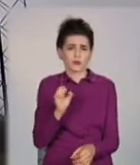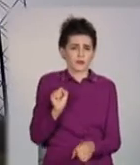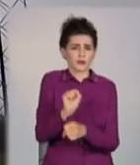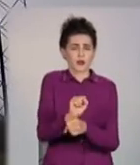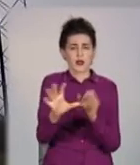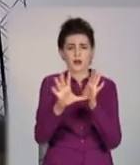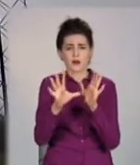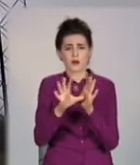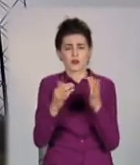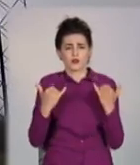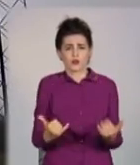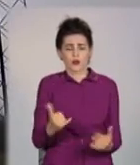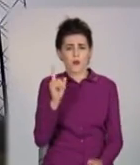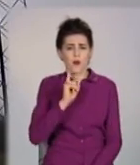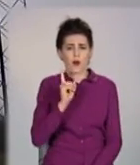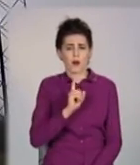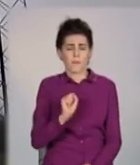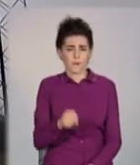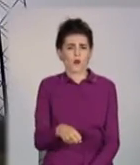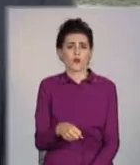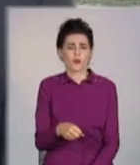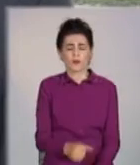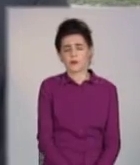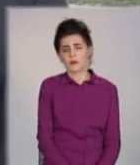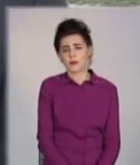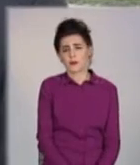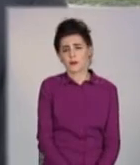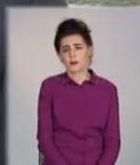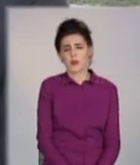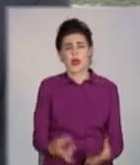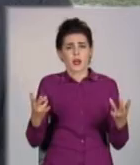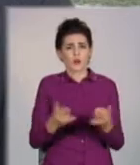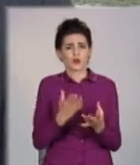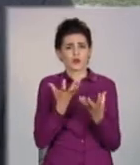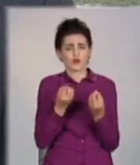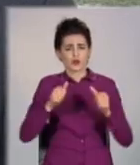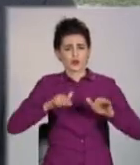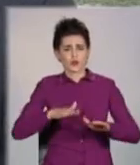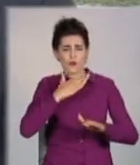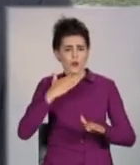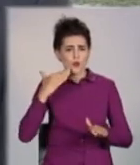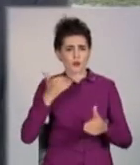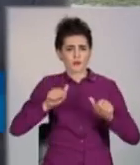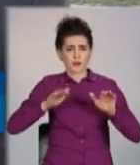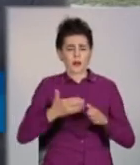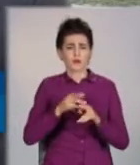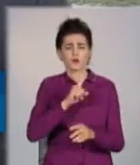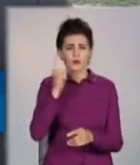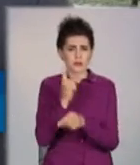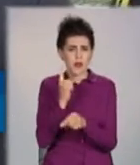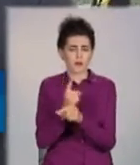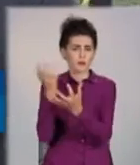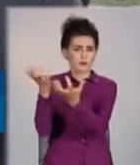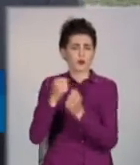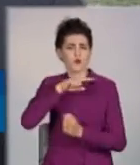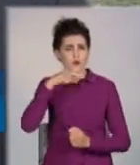знищення енергетики зараз іще можна. Потрібно ухвалити декілька рішень. Перше рішення – це заборона імпорту електроенергії з боку